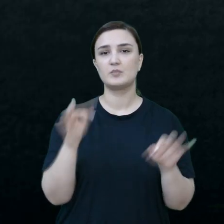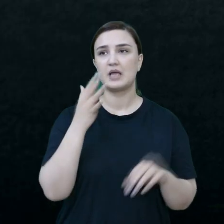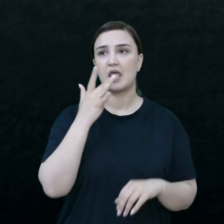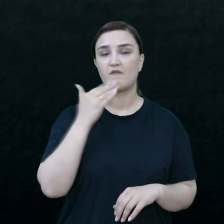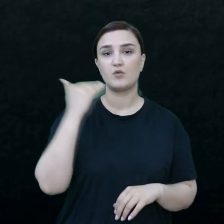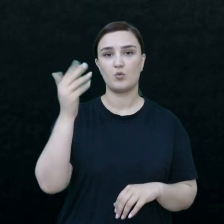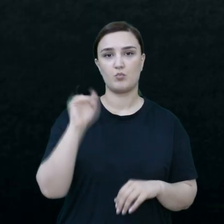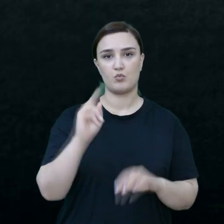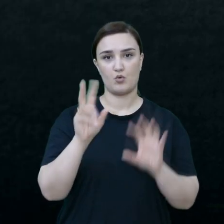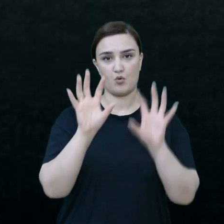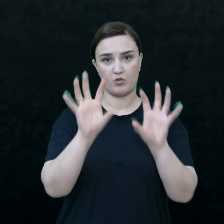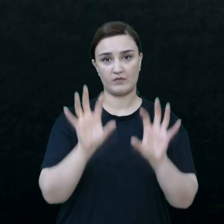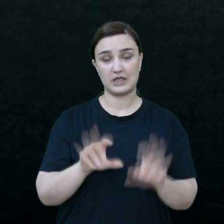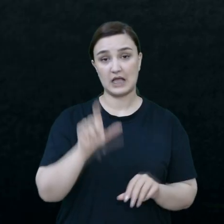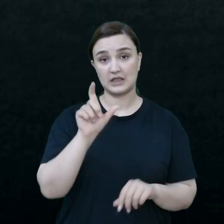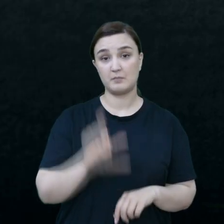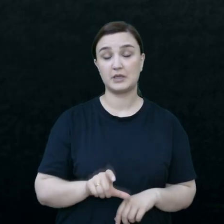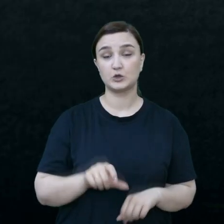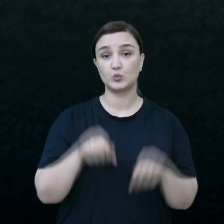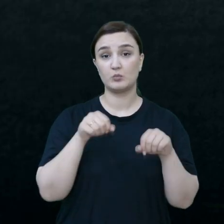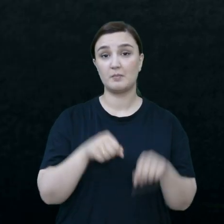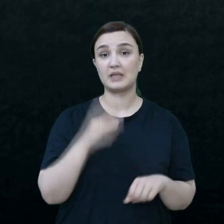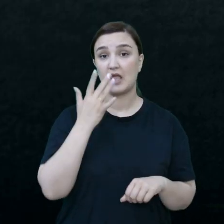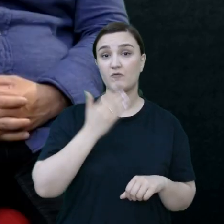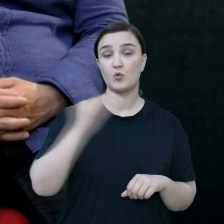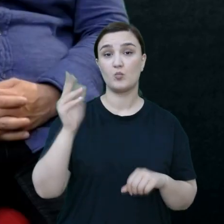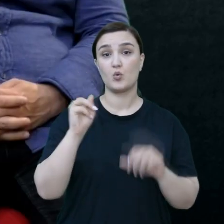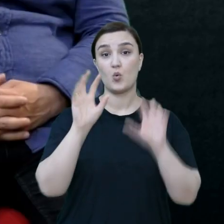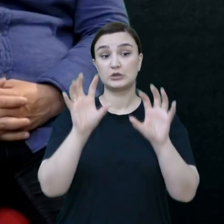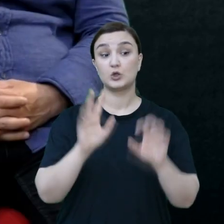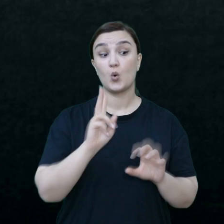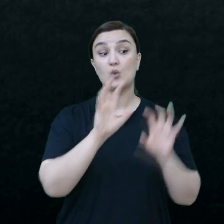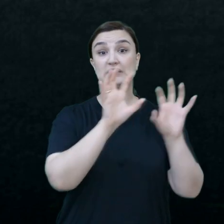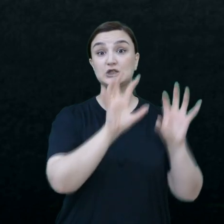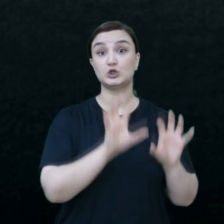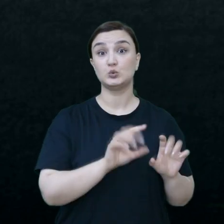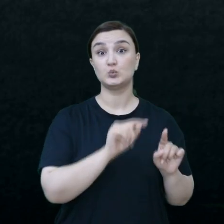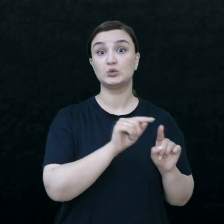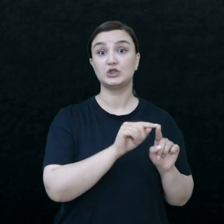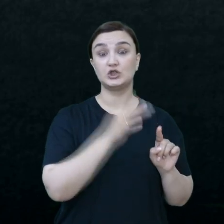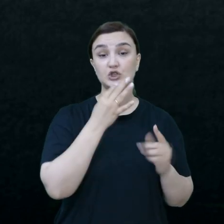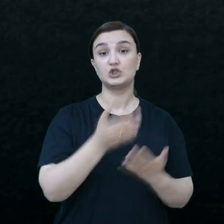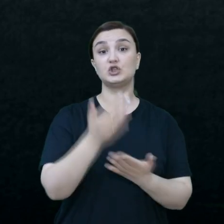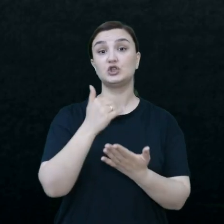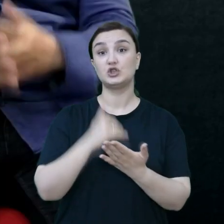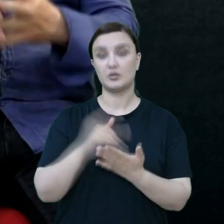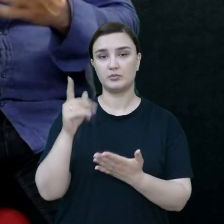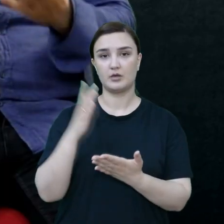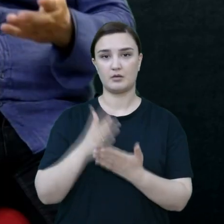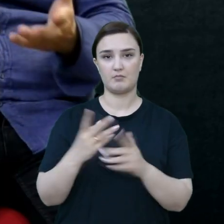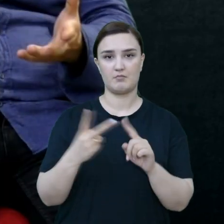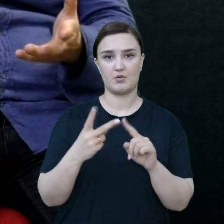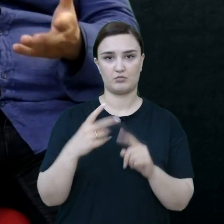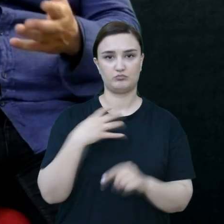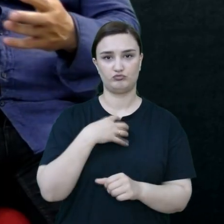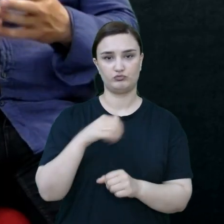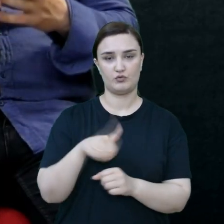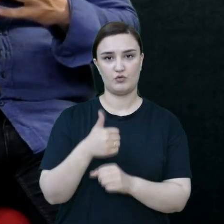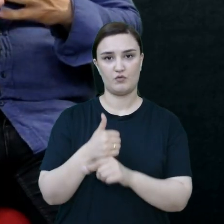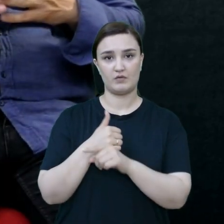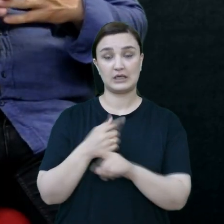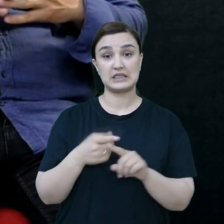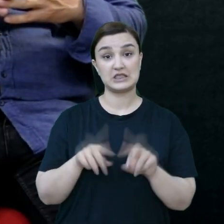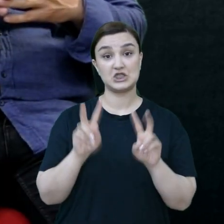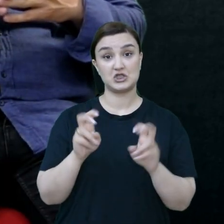კონვენციას. ადამიანის უფლებათა ევროპული კონვენცია კონსტიტუციის შემდგომ იერარქიულად სხვა საკანონმდებლო აქტებზე მაღლა დგას. Ალბათ ეს იმას ნიშნავს, რომ